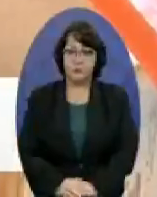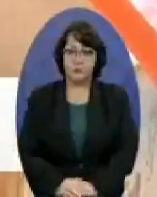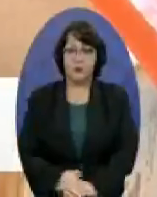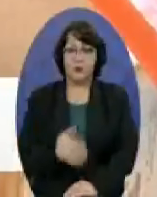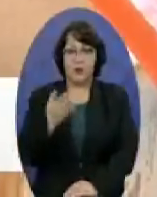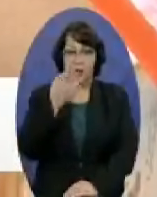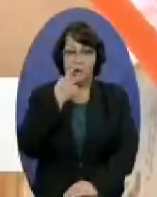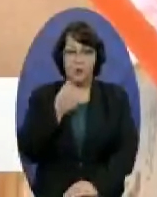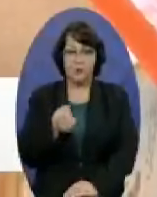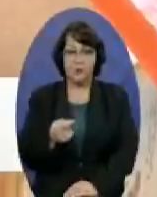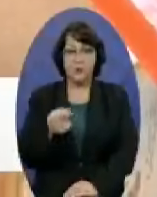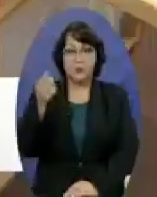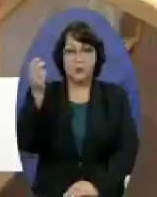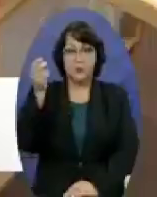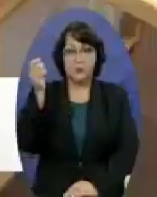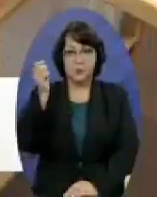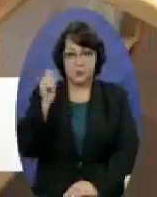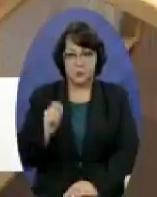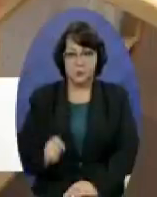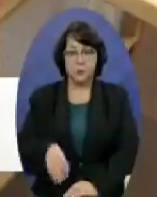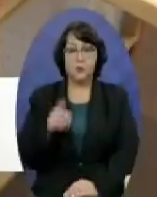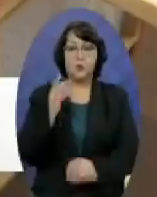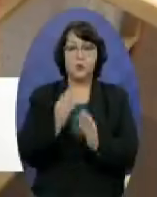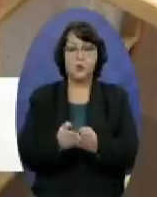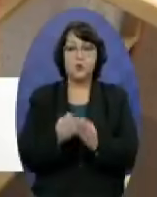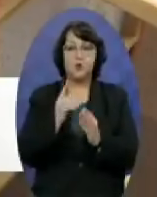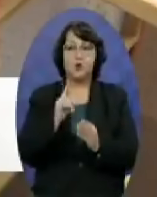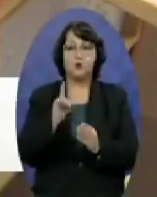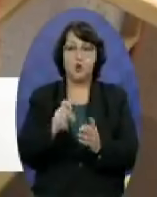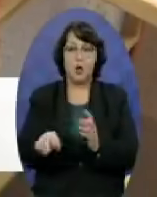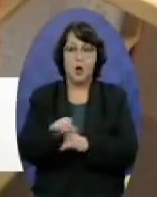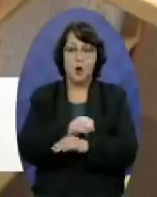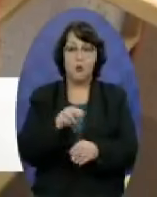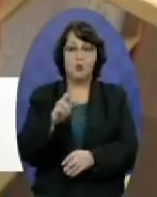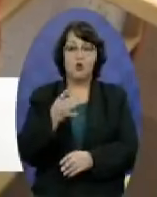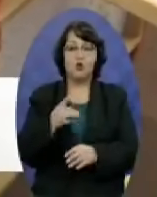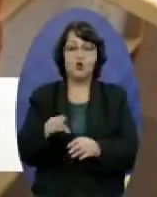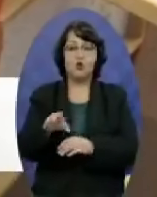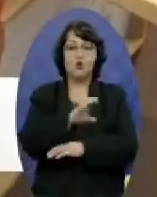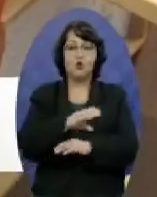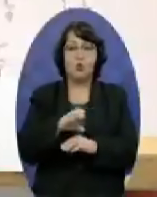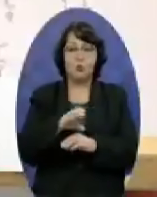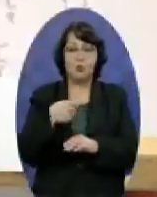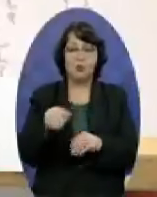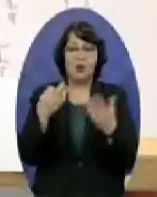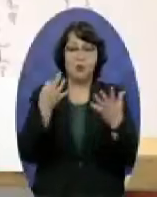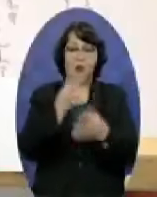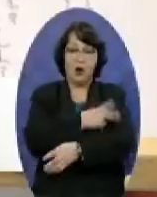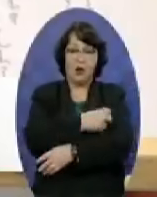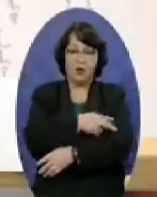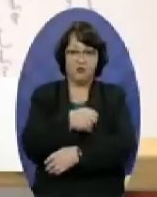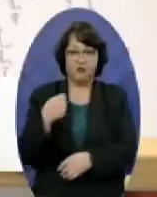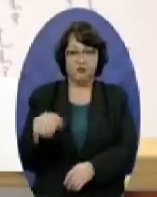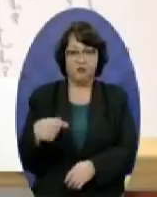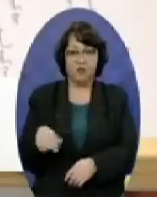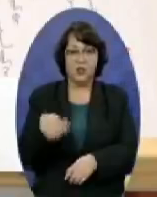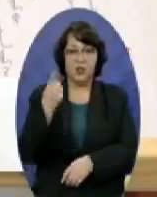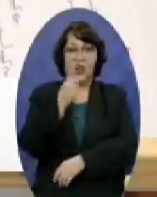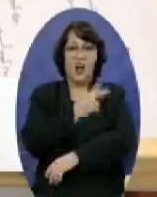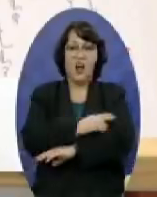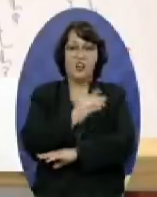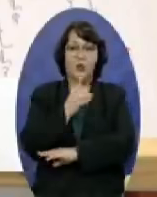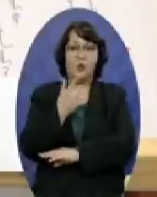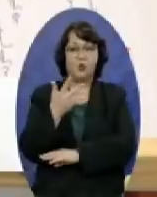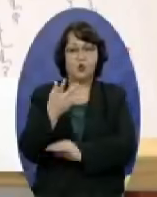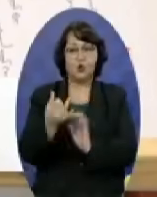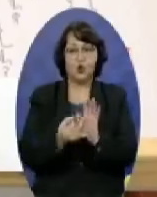Таны харж байгаа энэ бүтээл бол Хөвсгөл аймгийн Мөрөн сумын Эрдмийн далаа цогцлбор сургуулийн 8-р ангийн сурагчдын нэг ангийн 37 сурагч